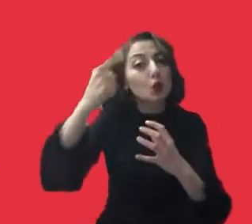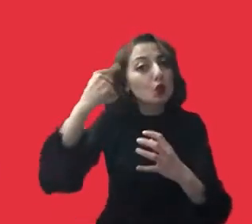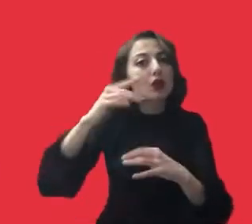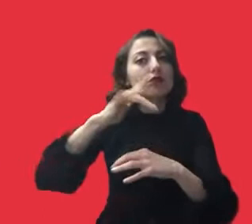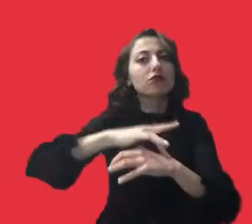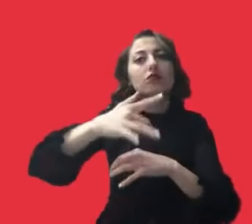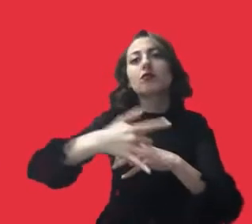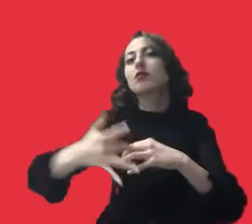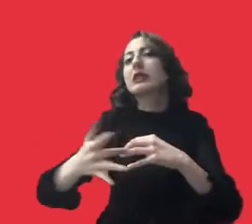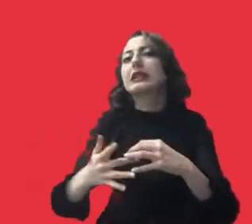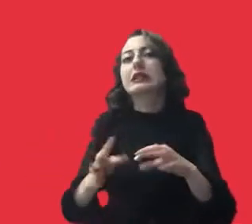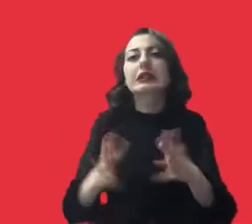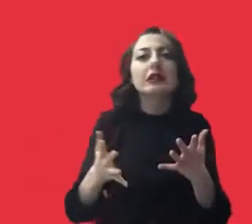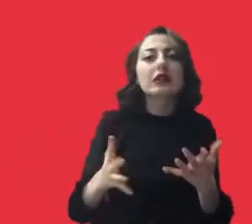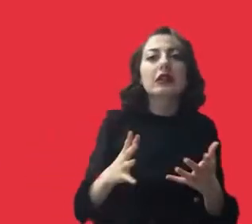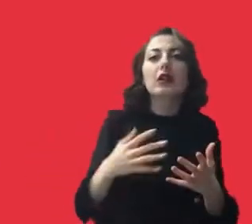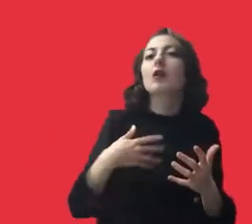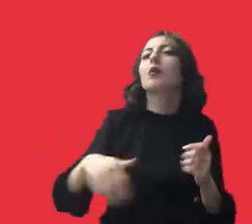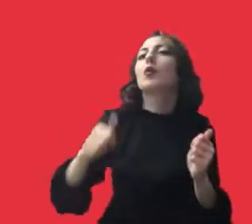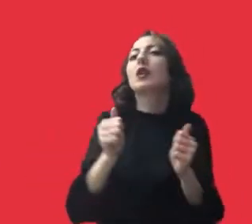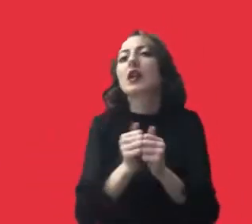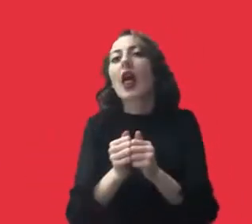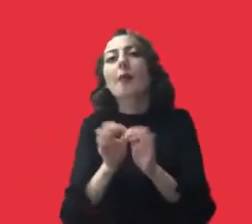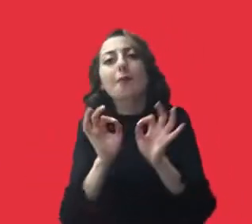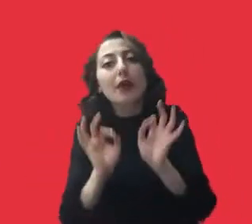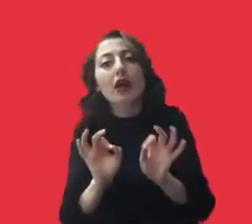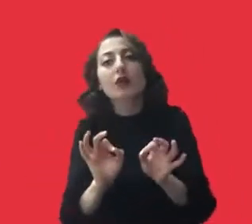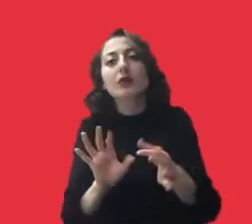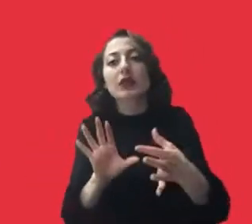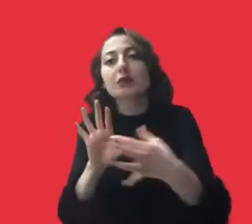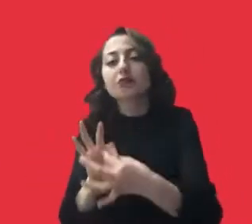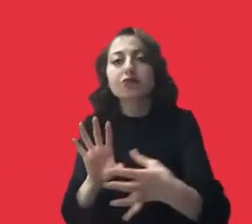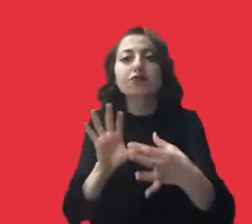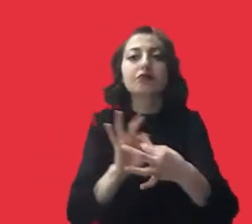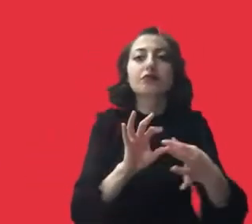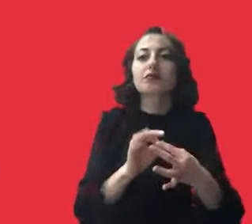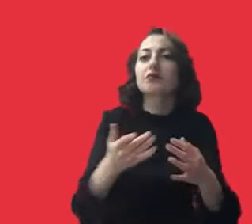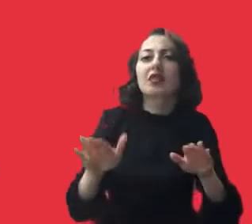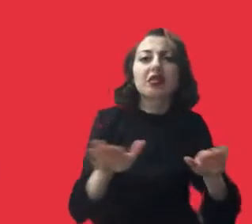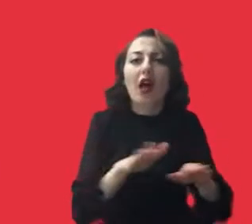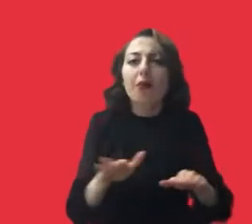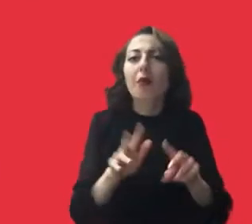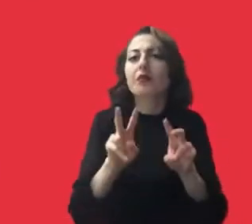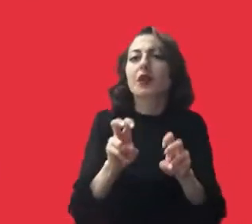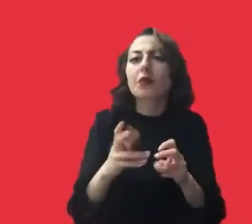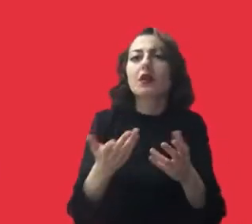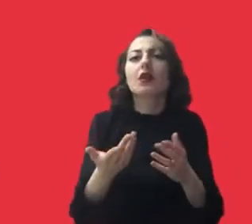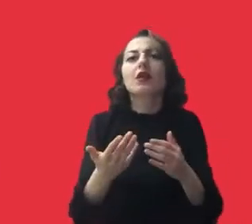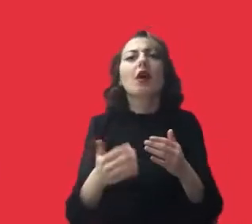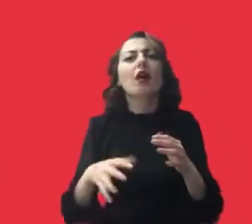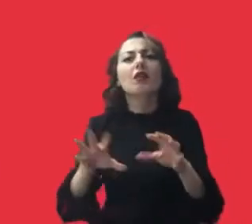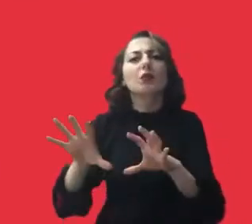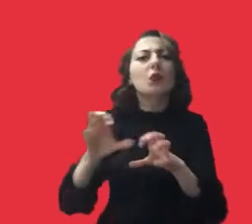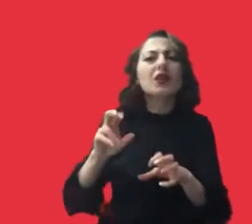the geographical hem göçebe location of alanda olması Turkey, hem insan it is yapımı at the center felaketlerden of dolayı migration, and it is also at etkilenen the halinde center of olması